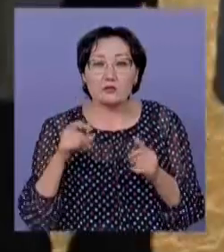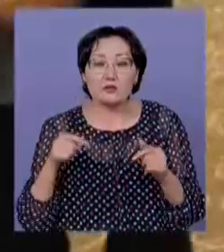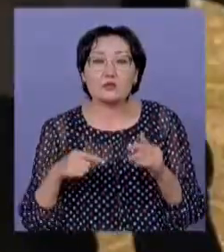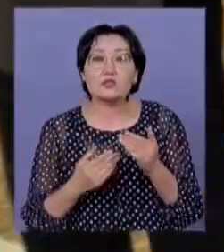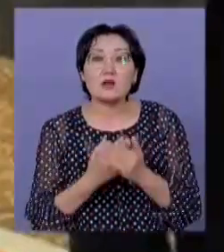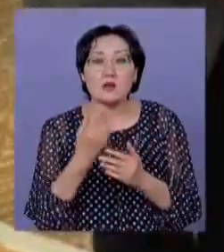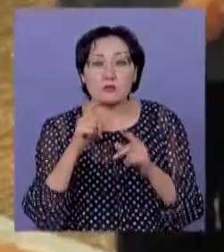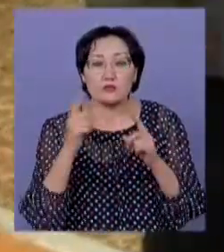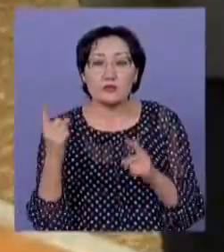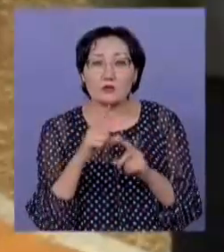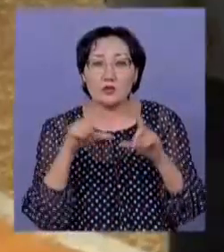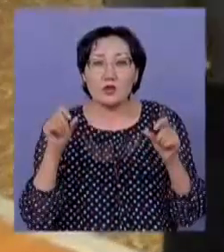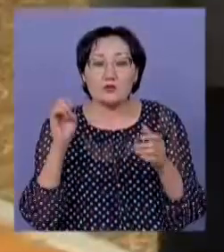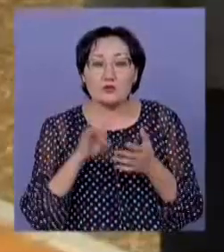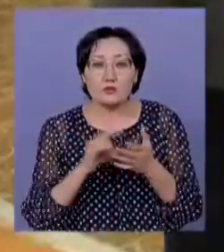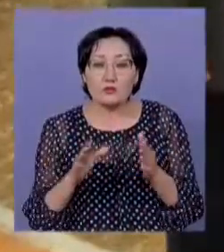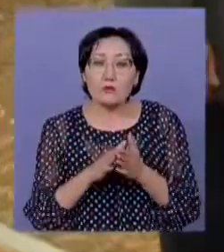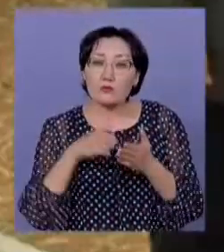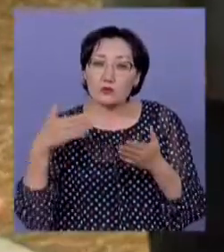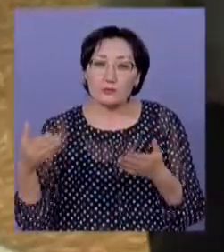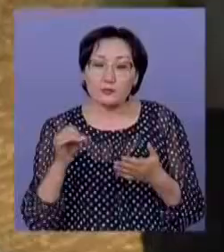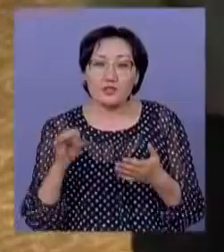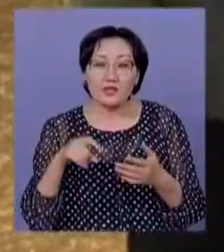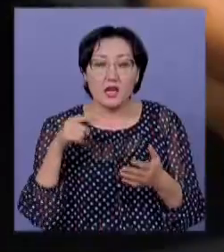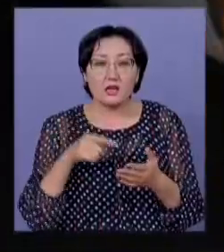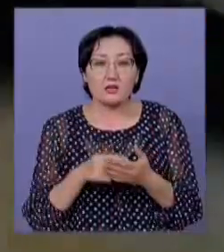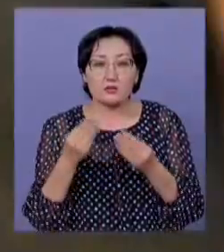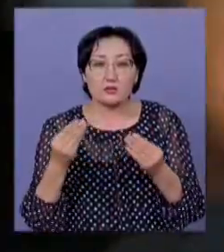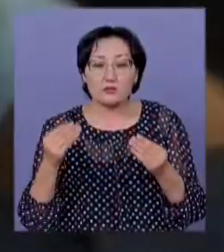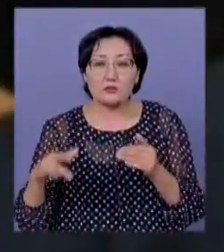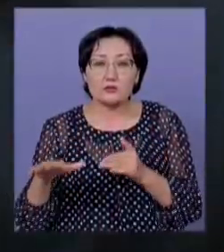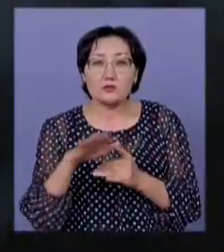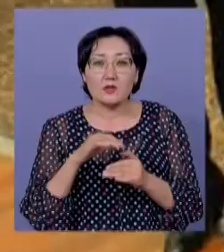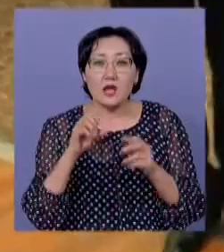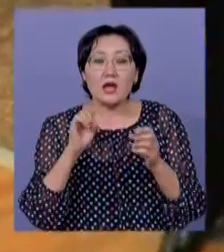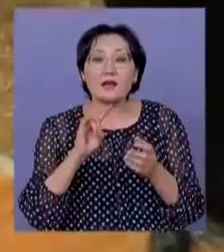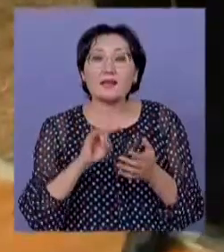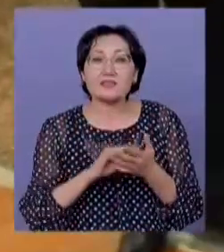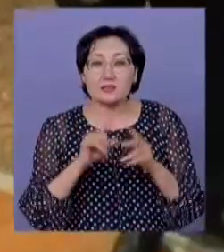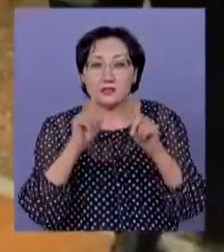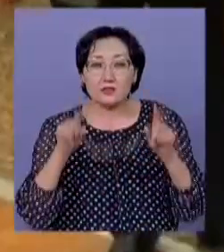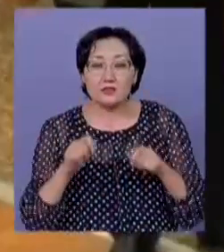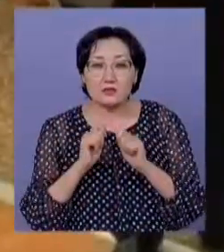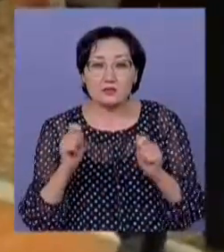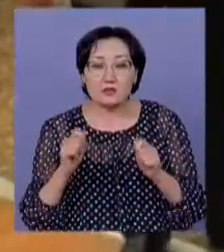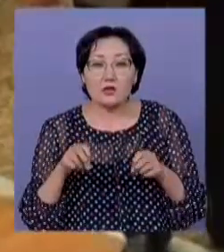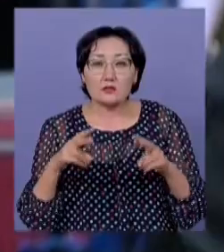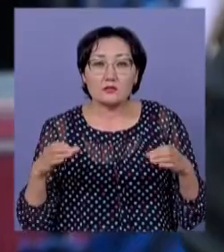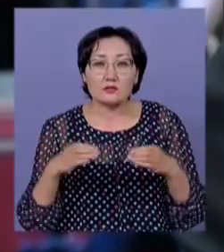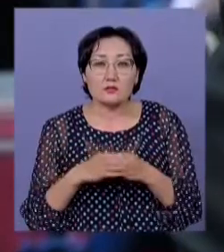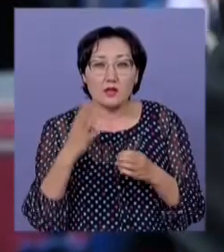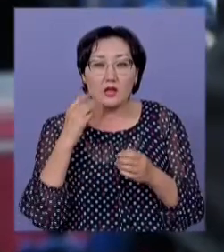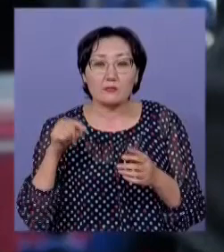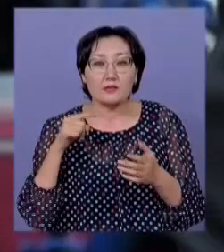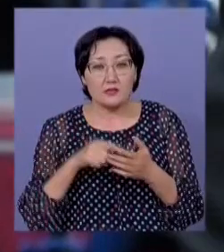музейге жазушының суреттері жинақталған фото альбом мен қаланың көрікті жері бейнеленген картинаны сыйға тартты. Ал арнайы делегацияны Алматы